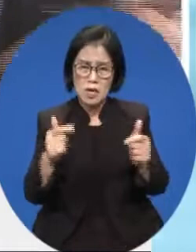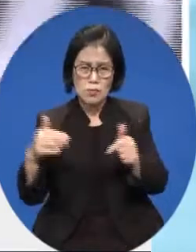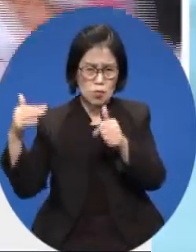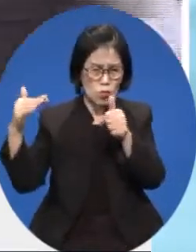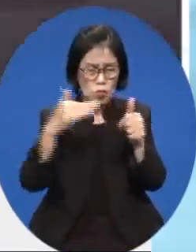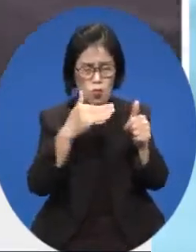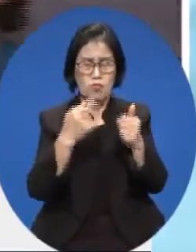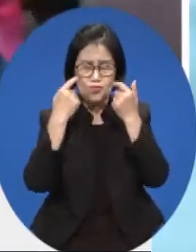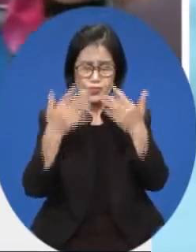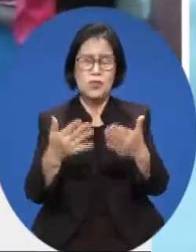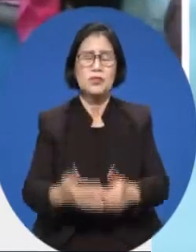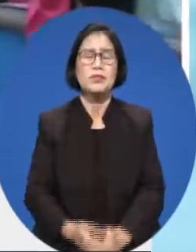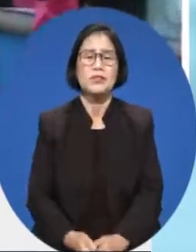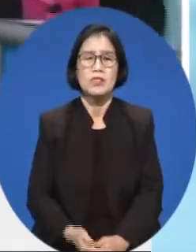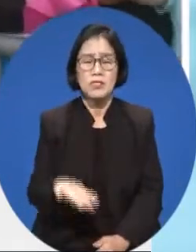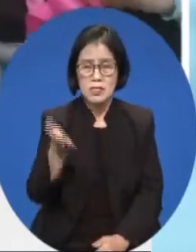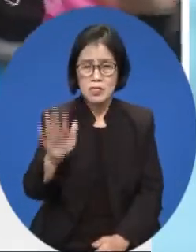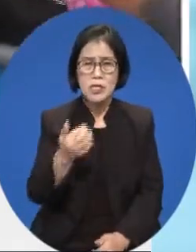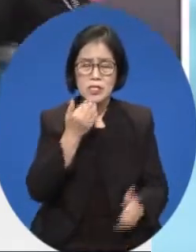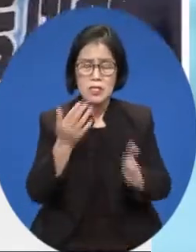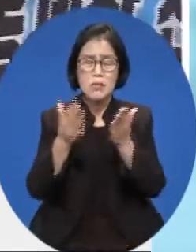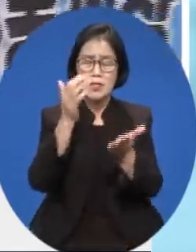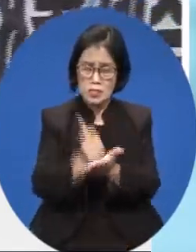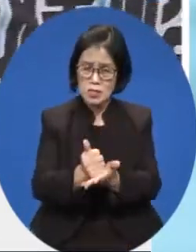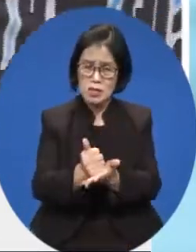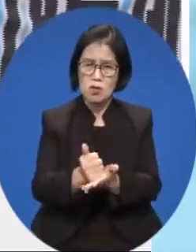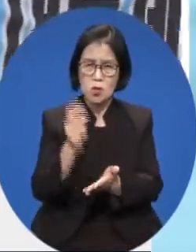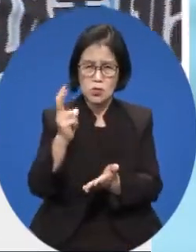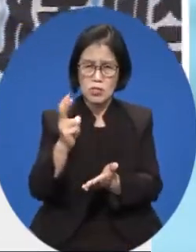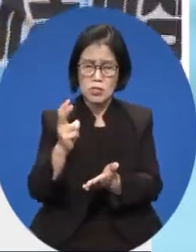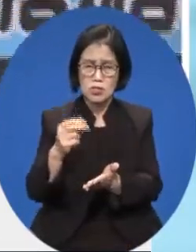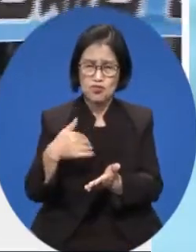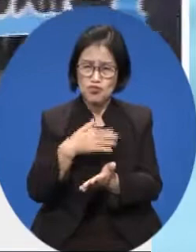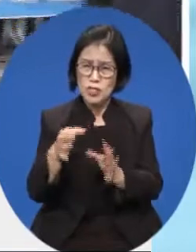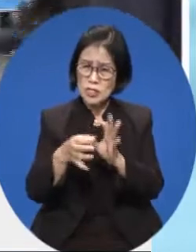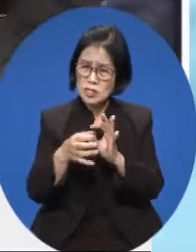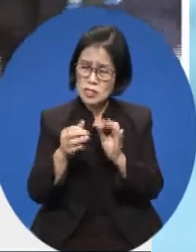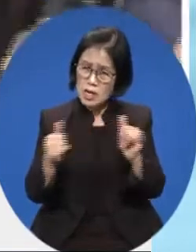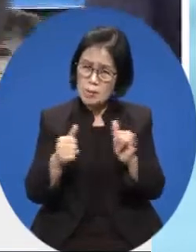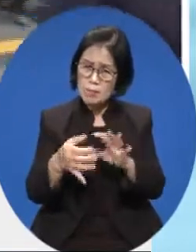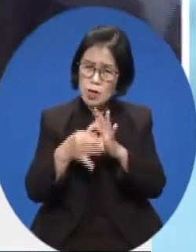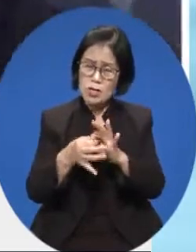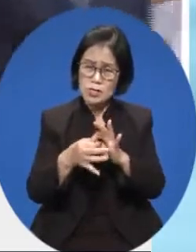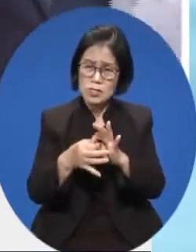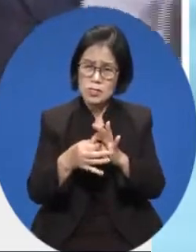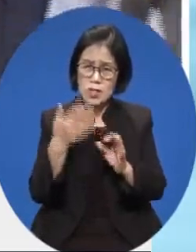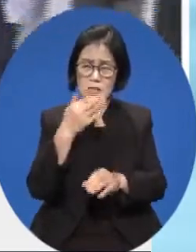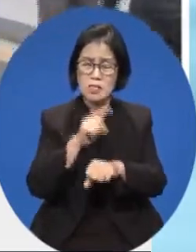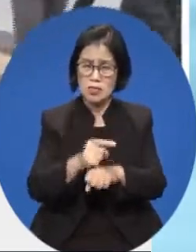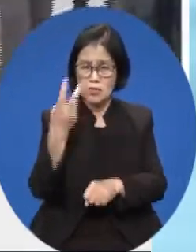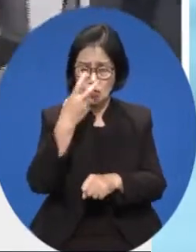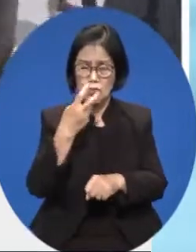분명 하지만 이제 명 지사가 혹시 우리 사람이 관련되서 가능성 이런 것들을 좀 점검할 필요가 있다고